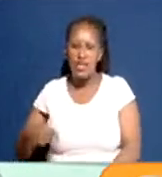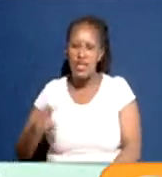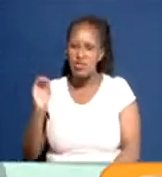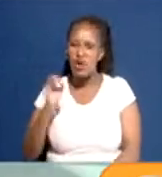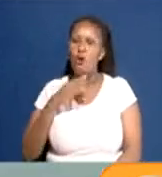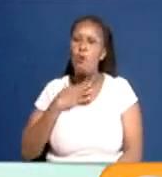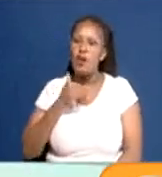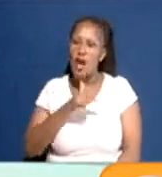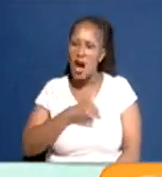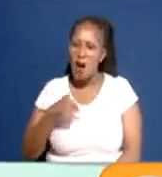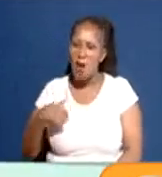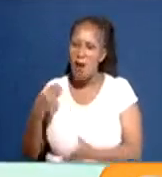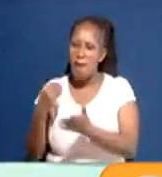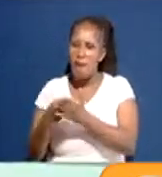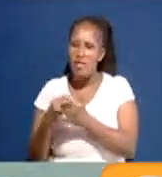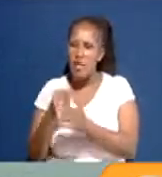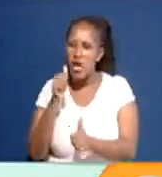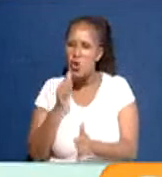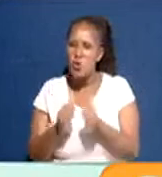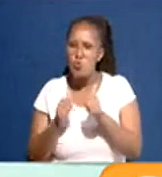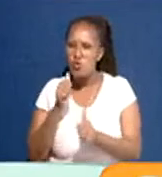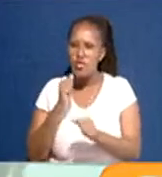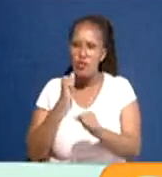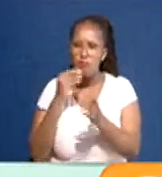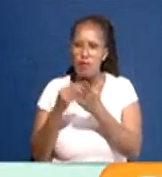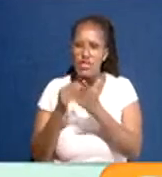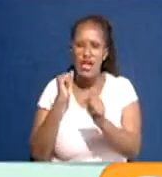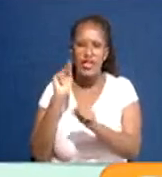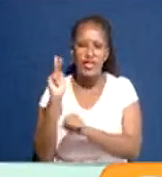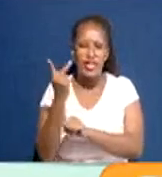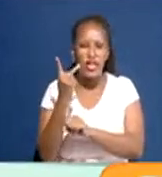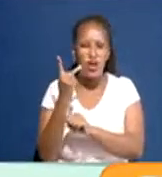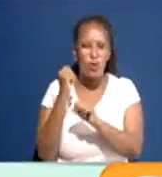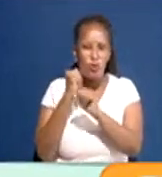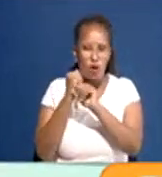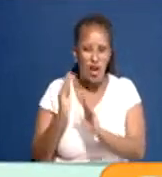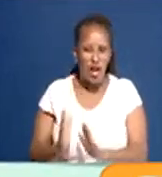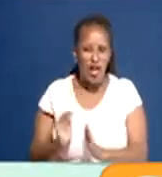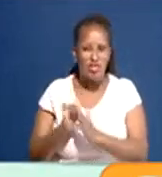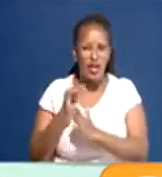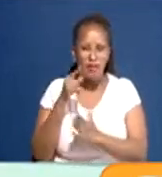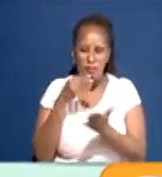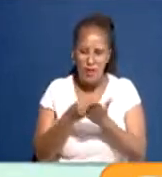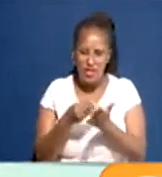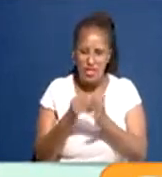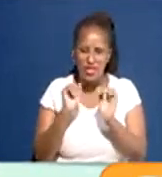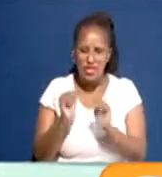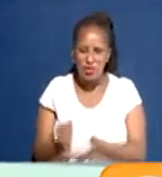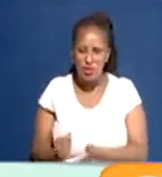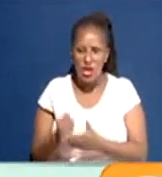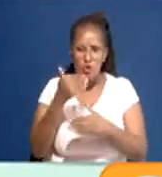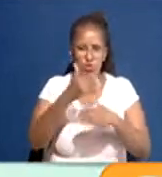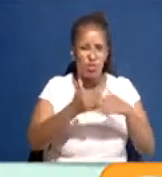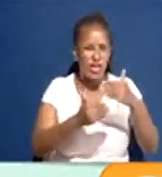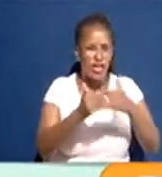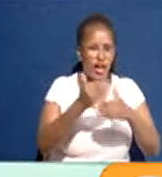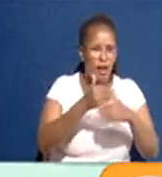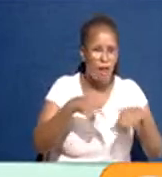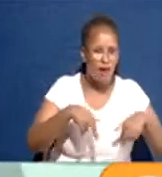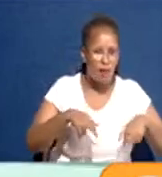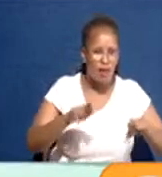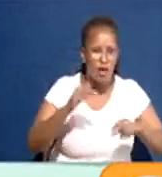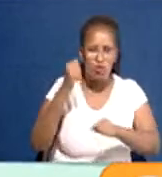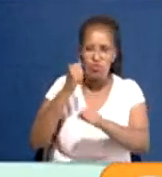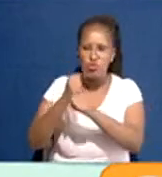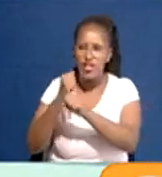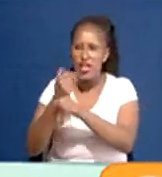pesa yetu ambayo tunia wafanyikazi wa Kenya ndio watatusaidia kujenga nazo barabara, kujenga nazo dunia hii